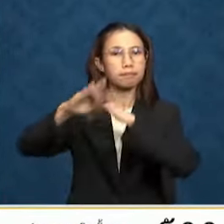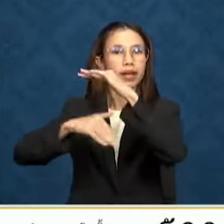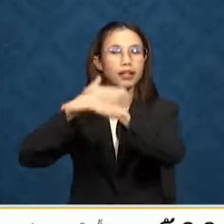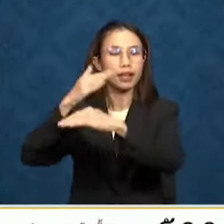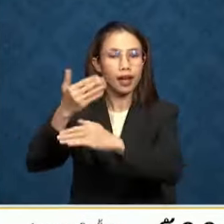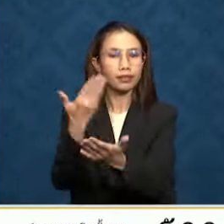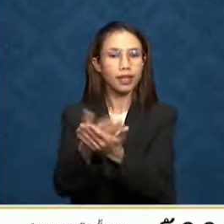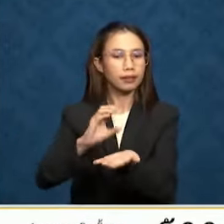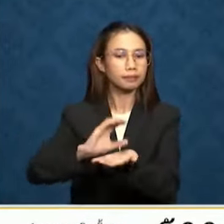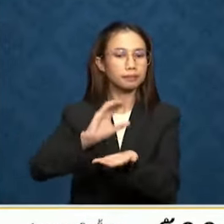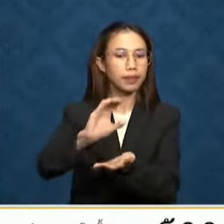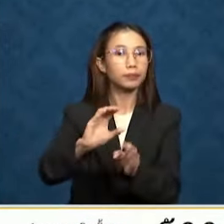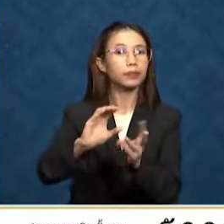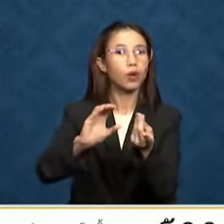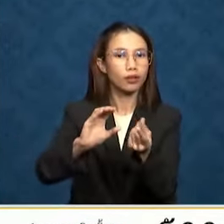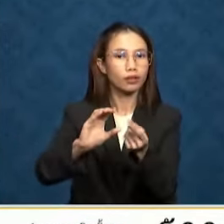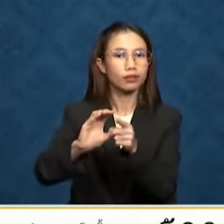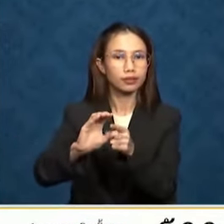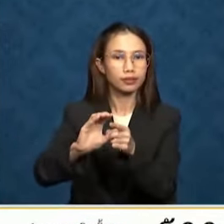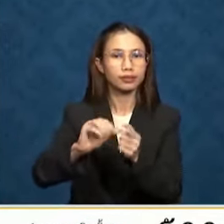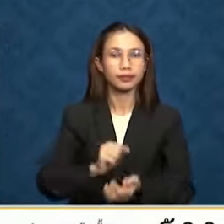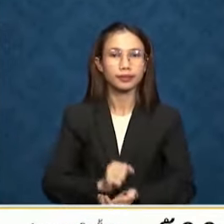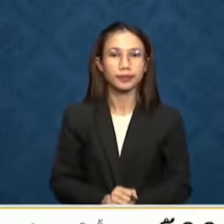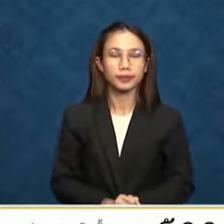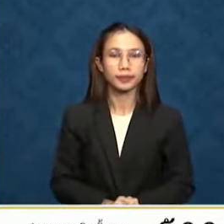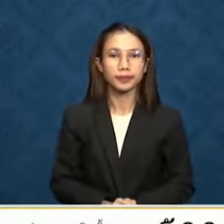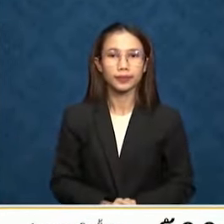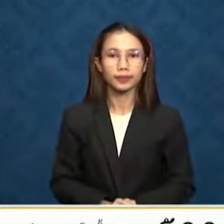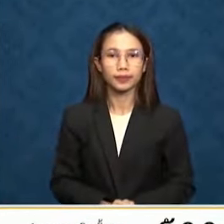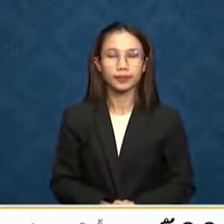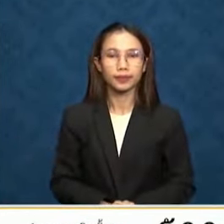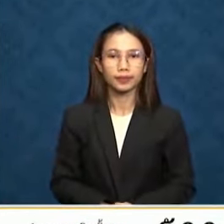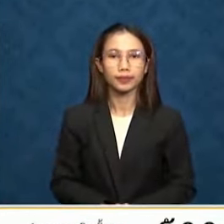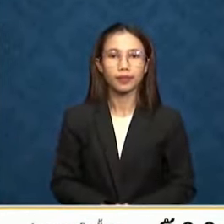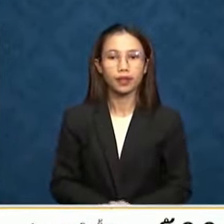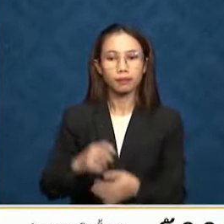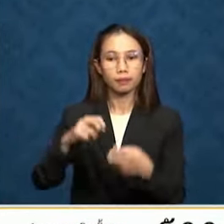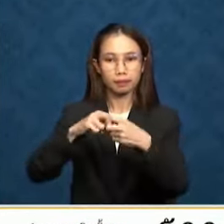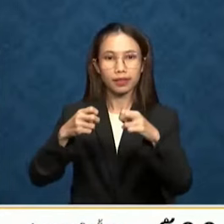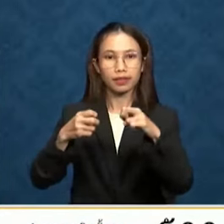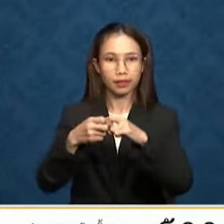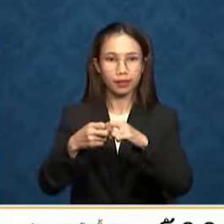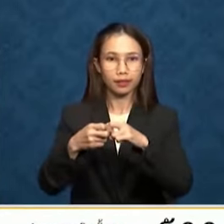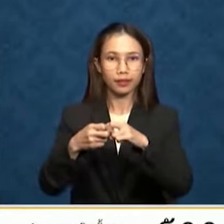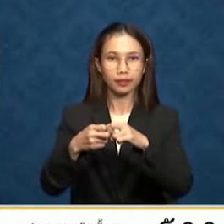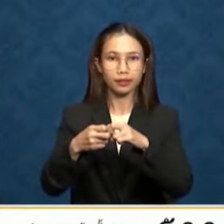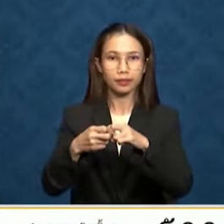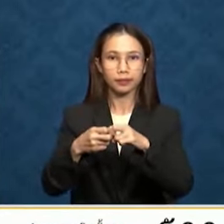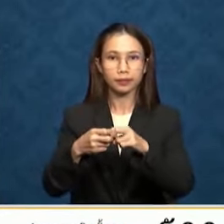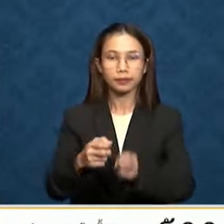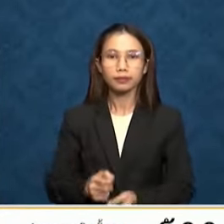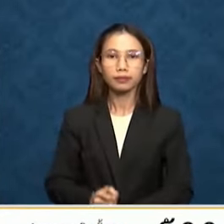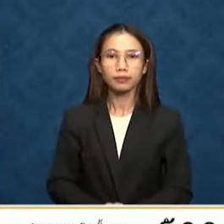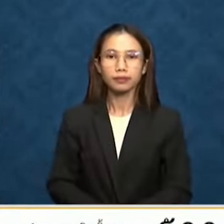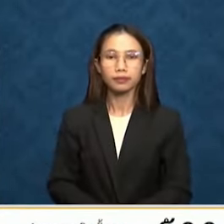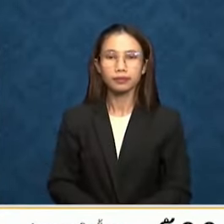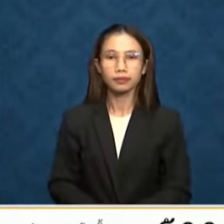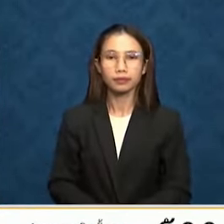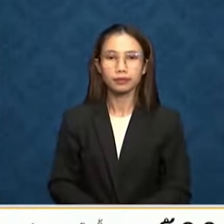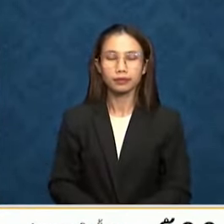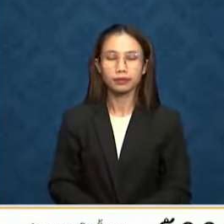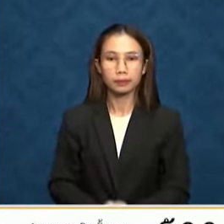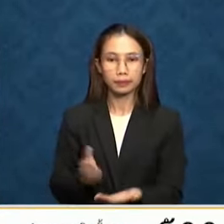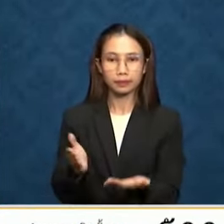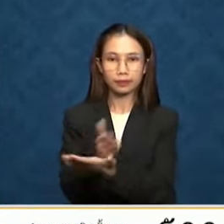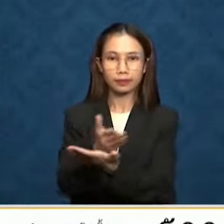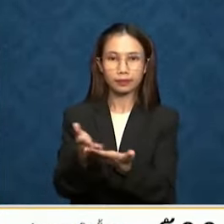ด้วยงบประมาณเท่าไหร่ค่ะและปัญหานะคะที่ในการจัดสรรงบ